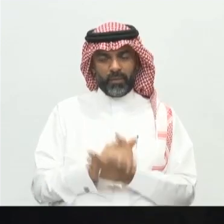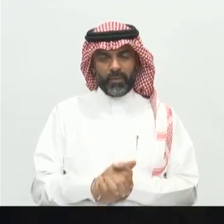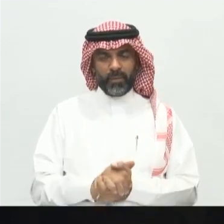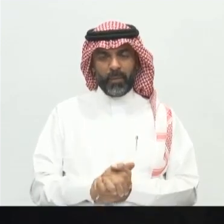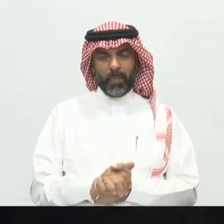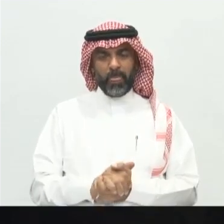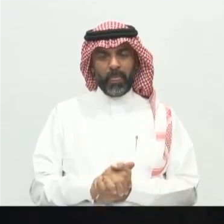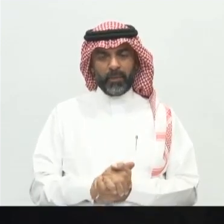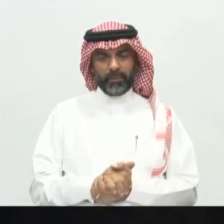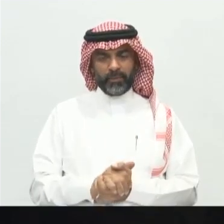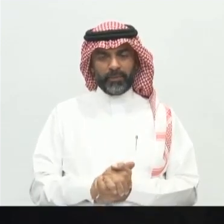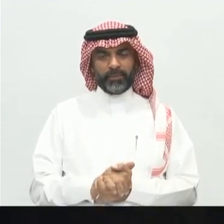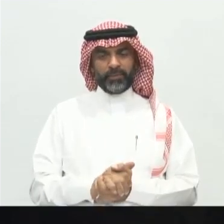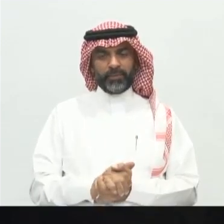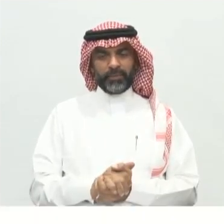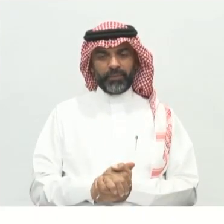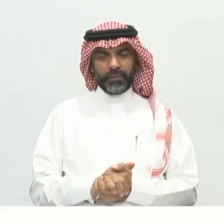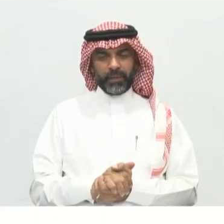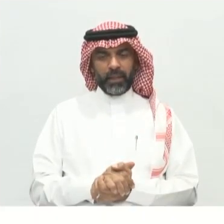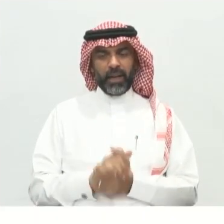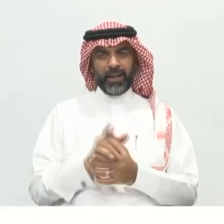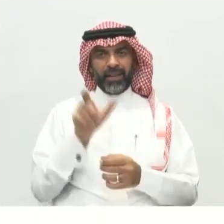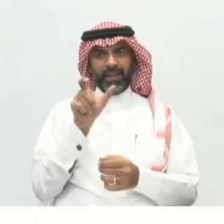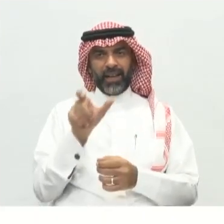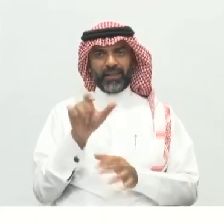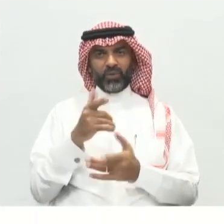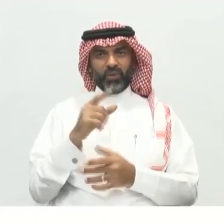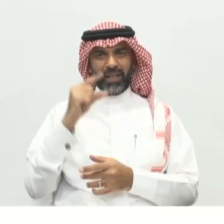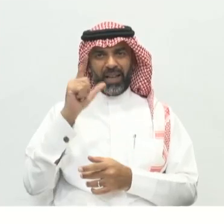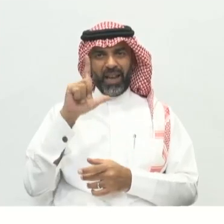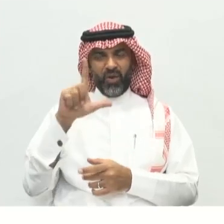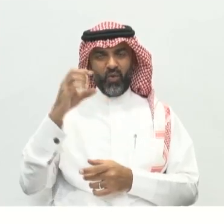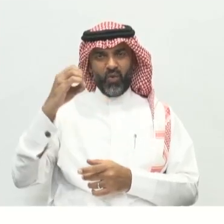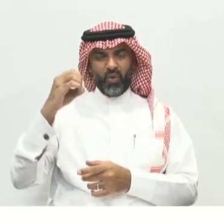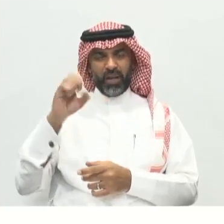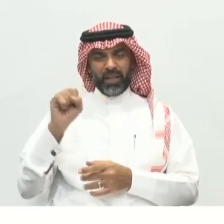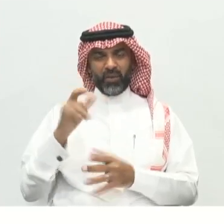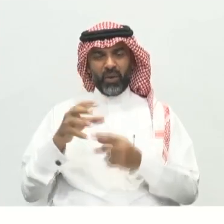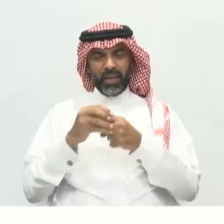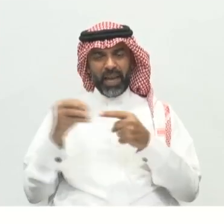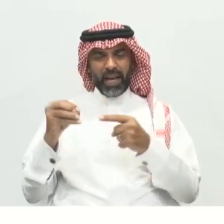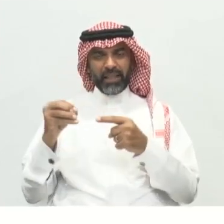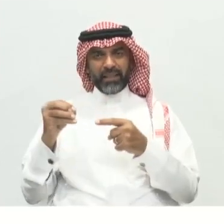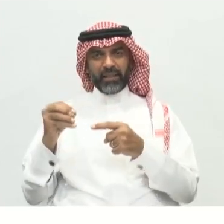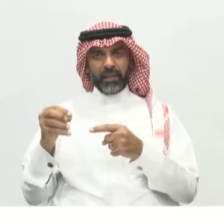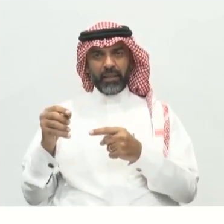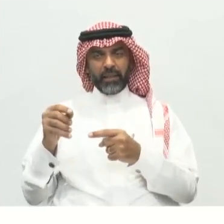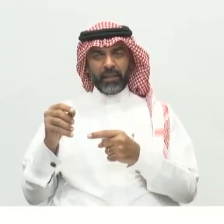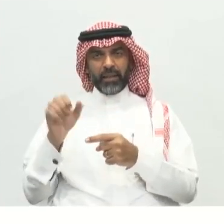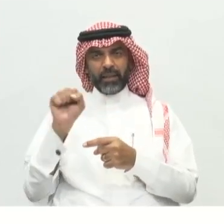بينها ممتاز احسنتم قمنا باستخدام لوكيشن ايديز ونقصنا من ستارت